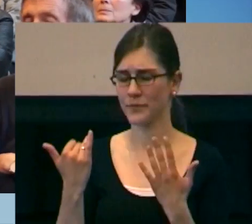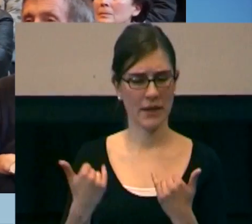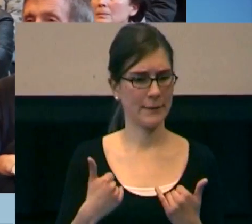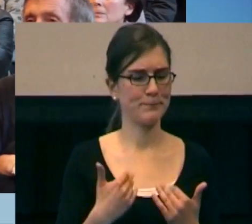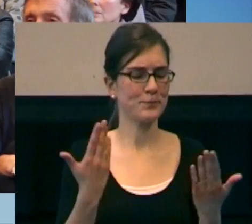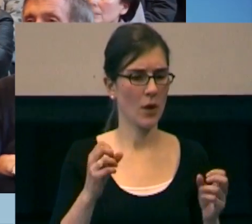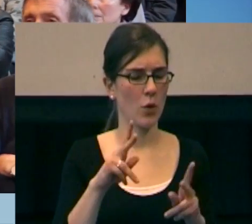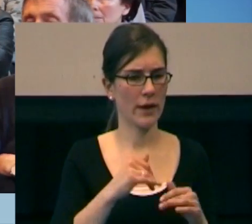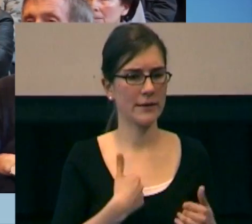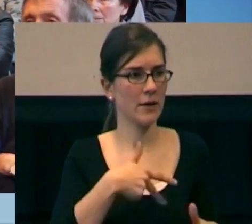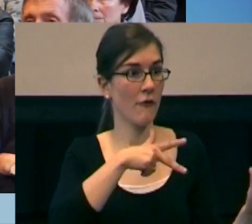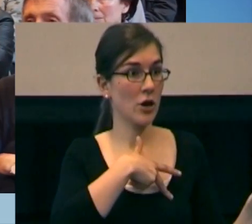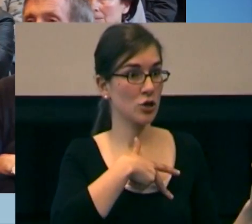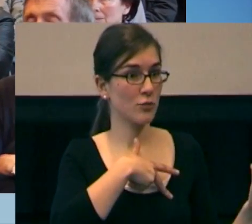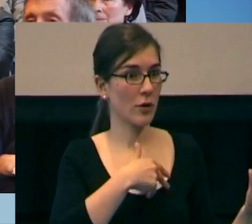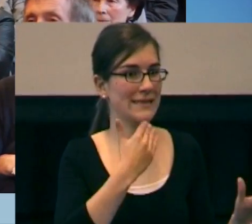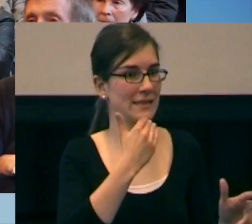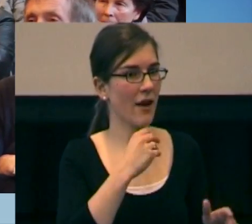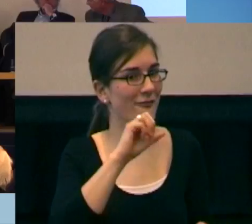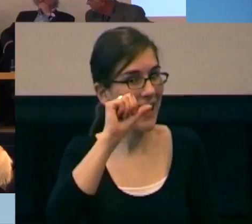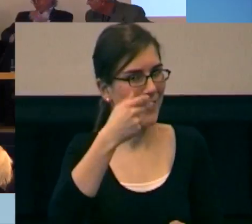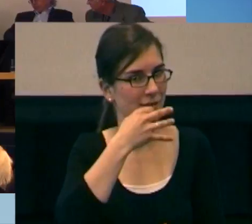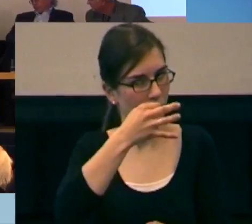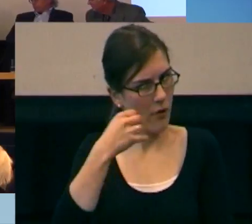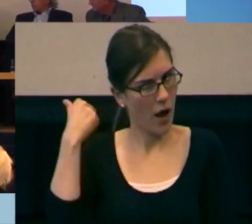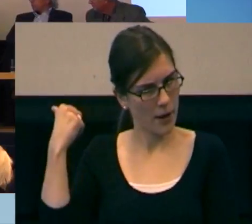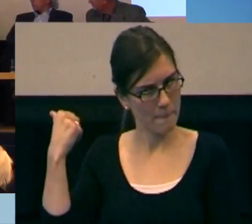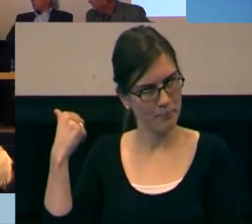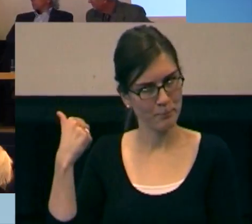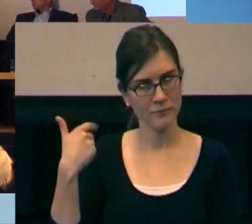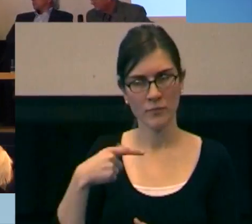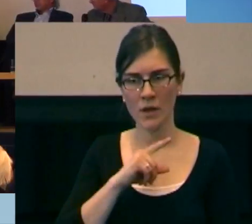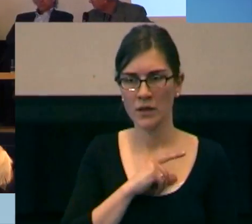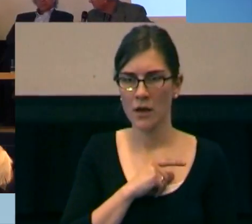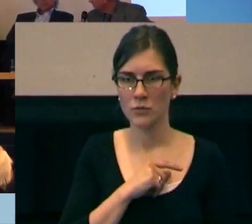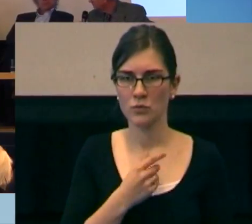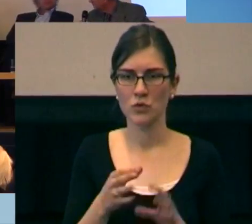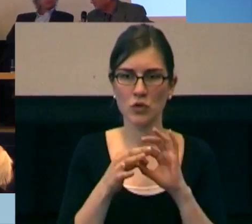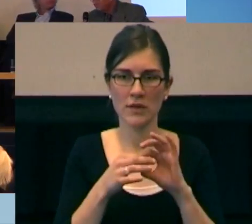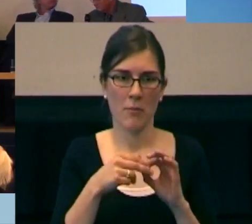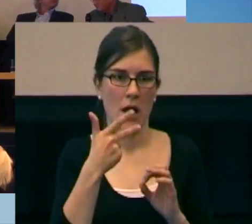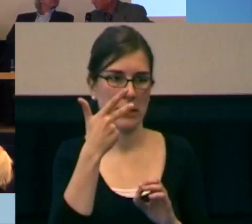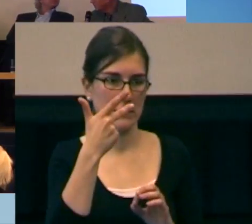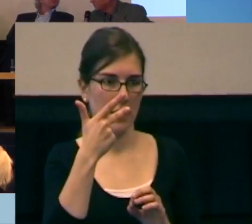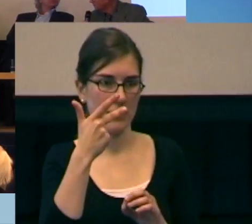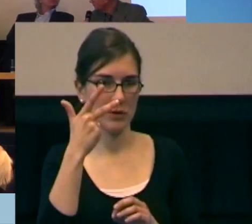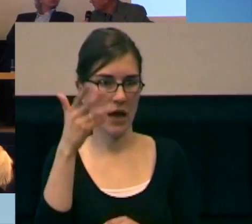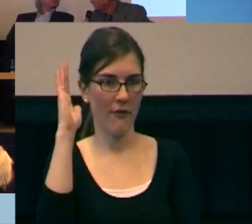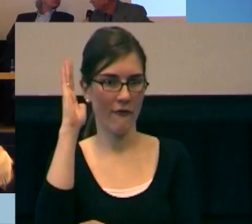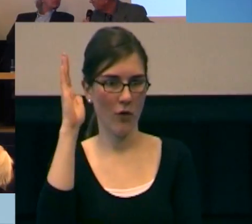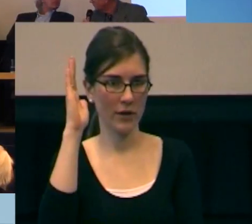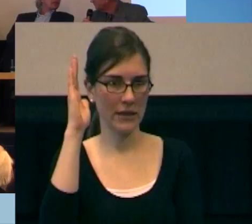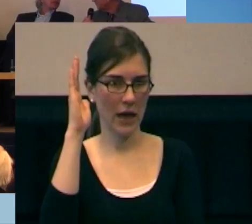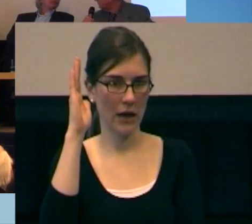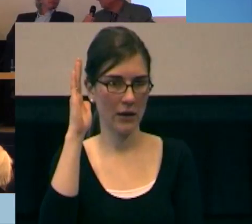beiseite ich hatte Ihnen versprochen Sie dürfen die erste Frage stellen haben Sie zu den drei vortragenden Herren sicherlich mehr als eine